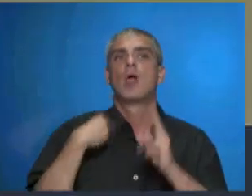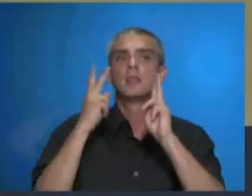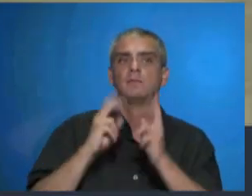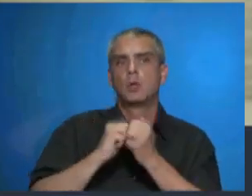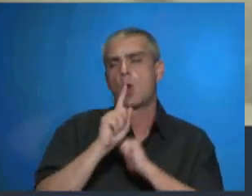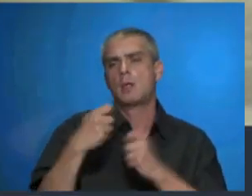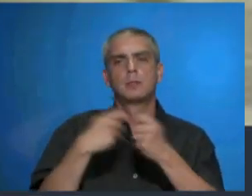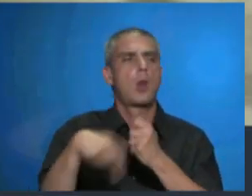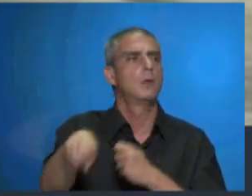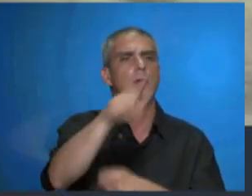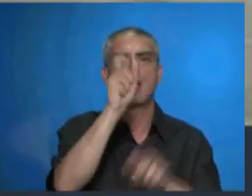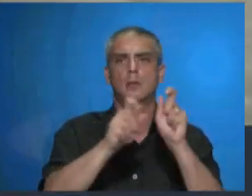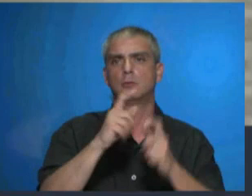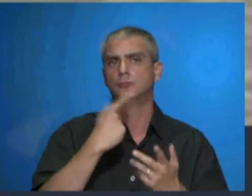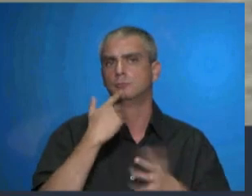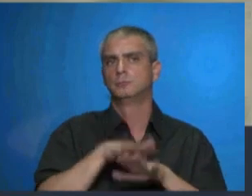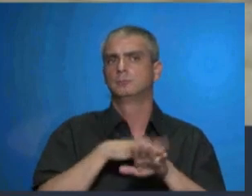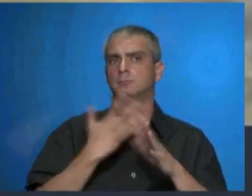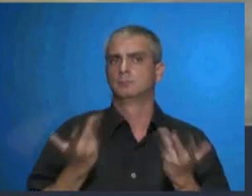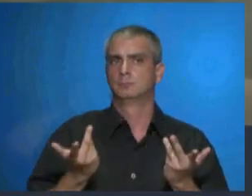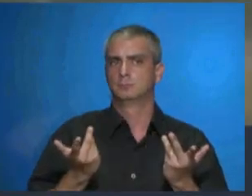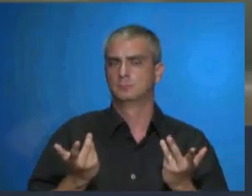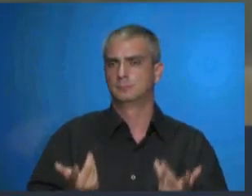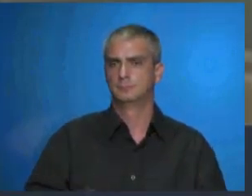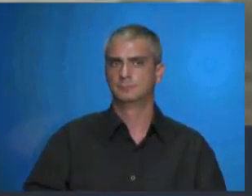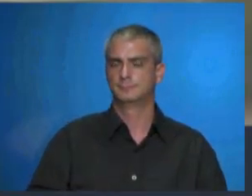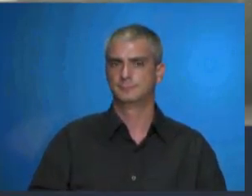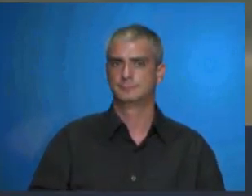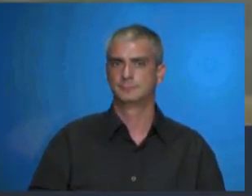تقفوا ممكن لا تقف يعني حسب القناعات اللي في الشارع